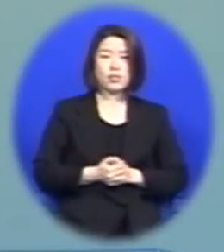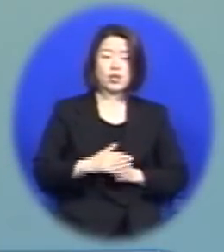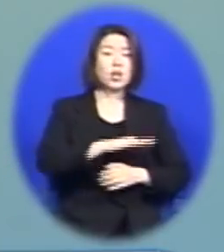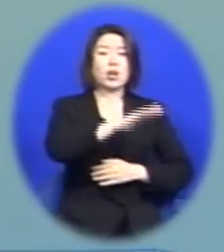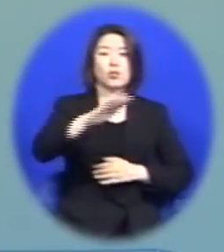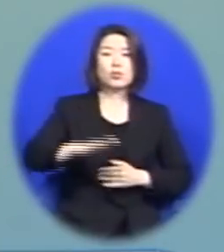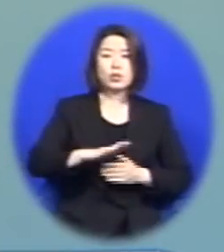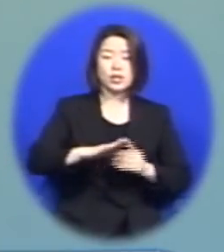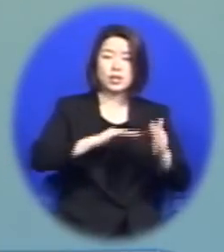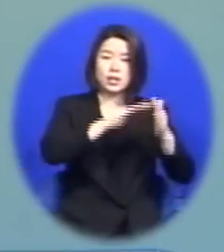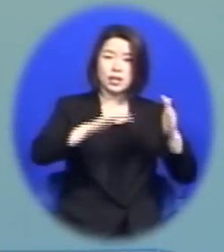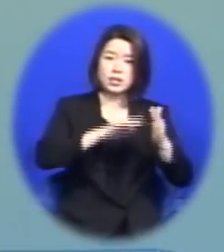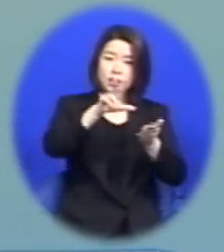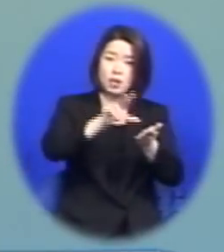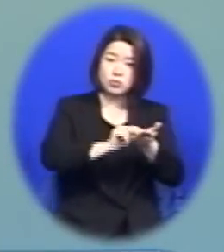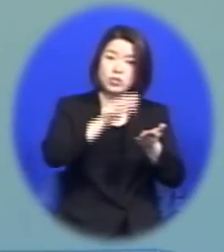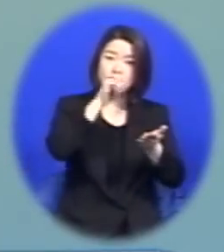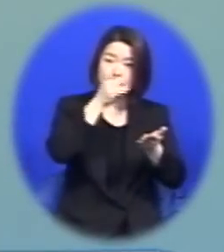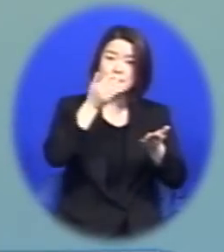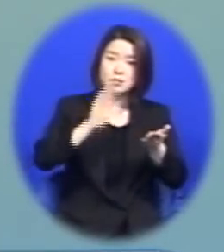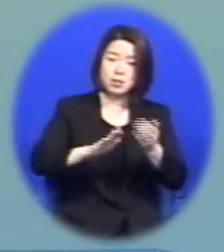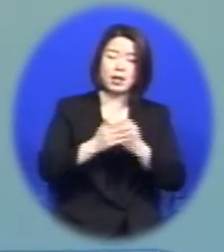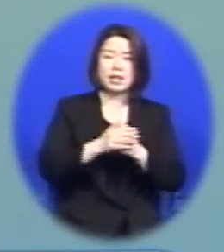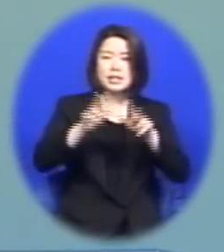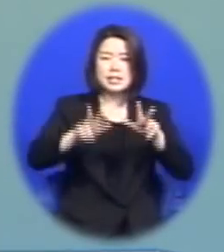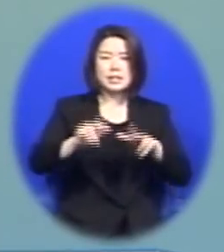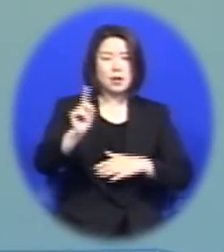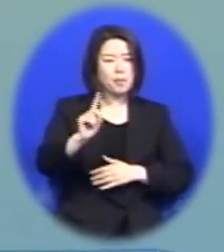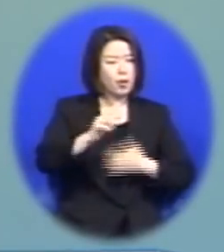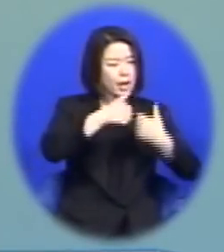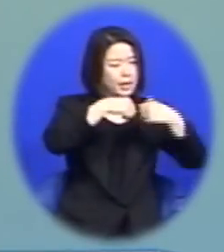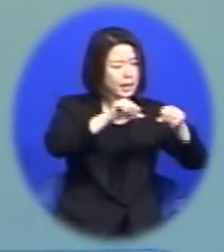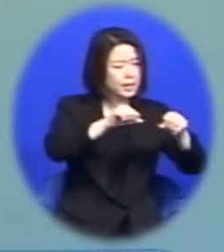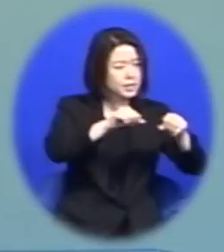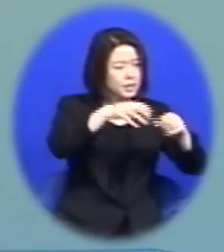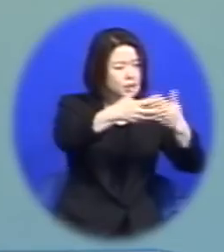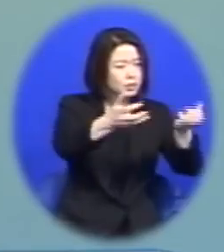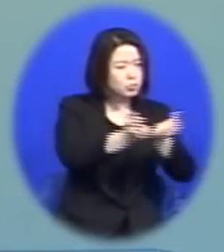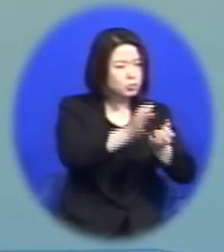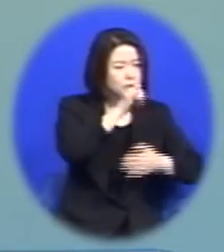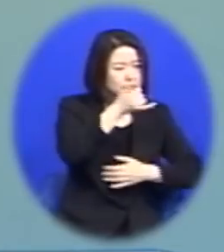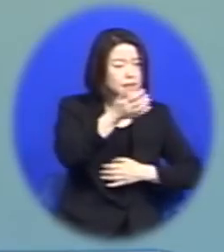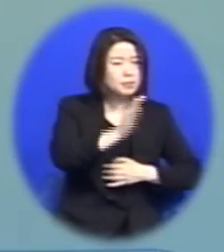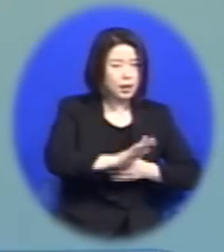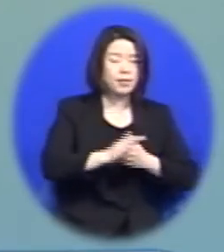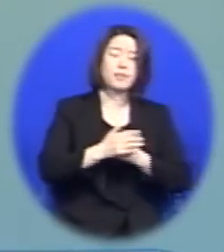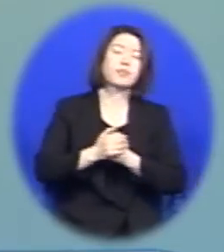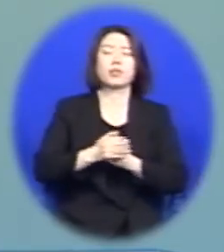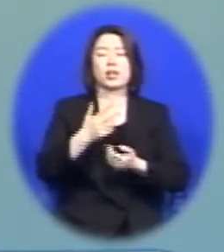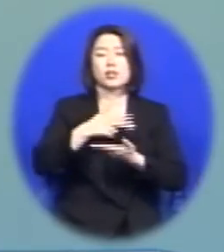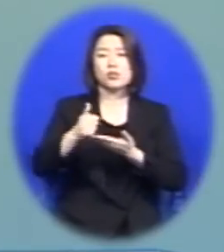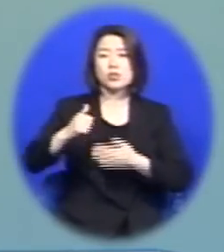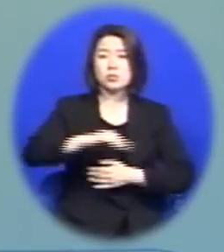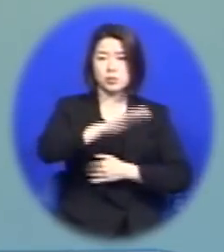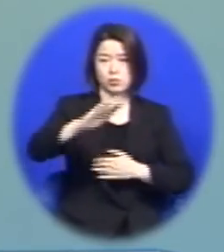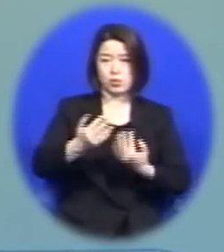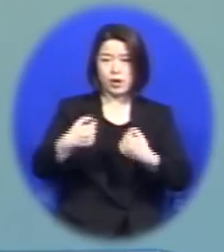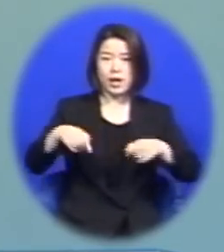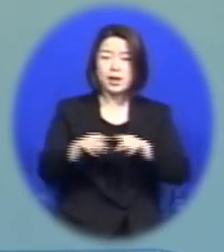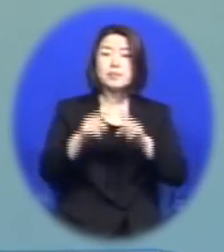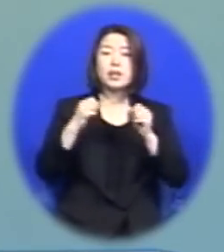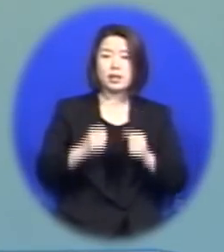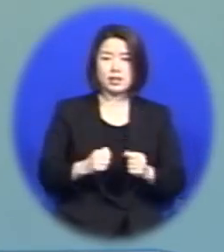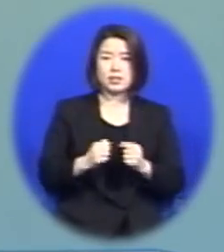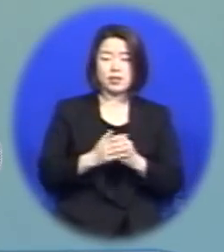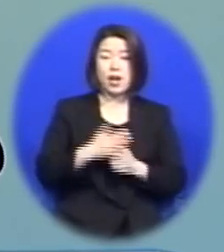우리 가정에 문제가 있지만 지금 뭔가 깨진 구속도 있지만 주님이 우리와 가지겠습니다